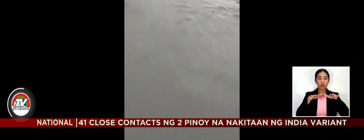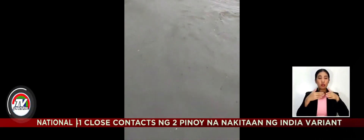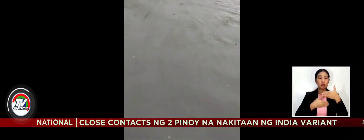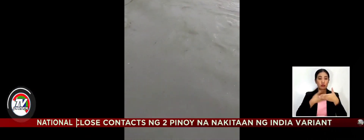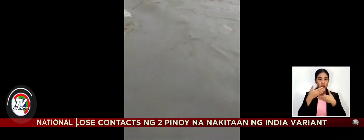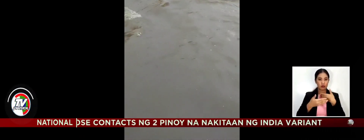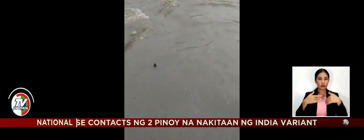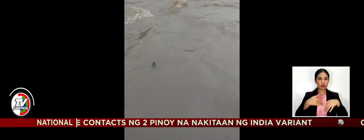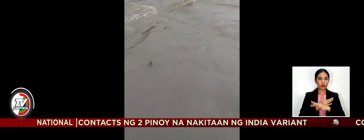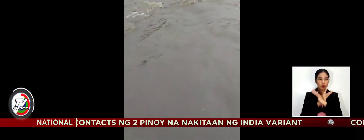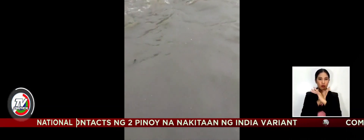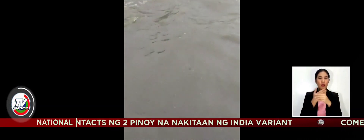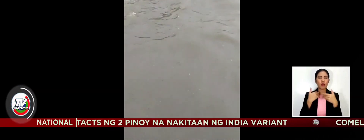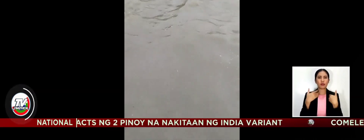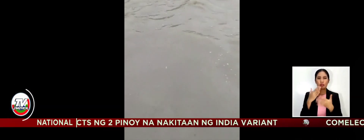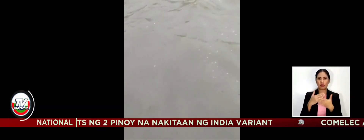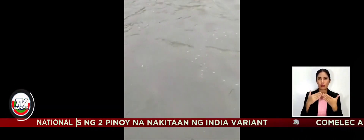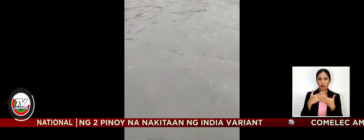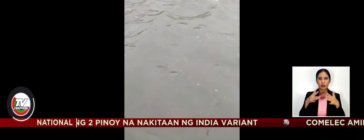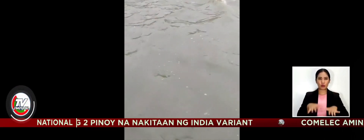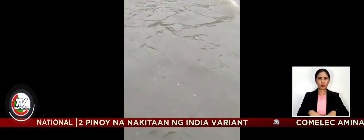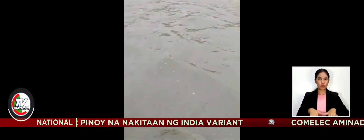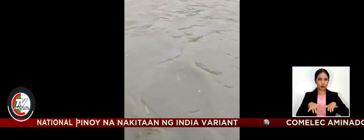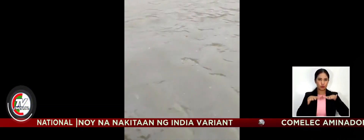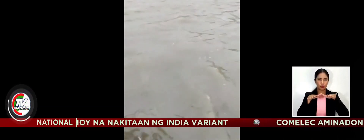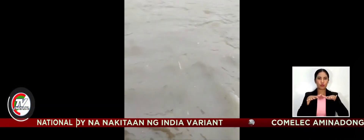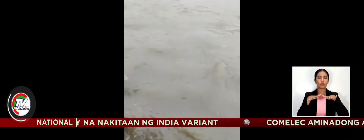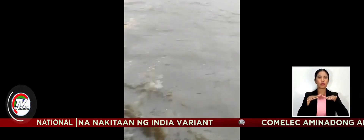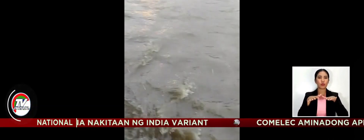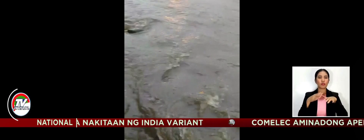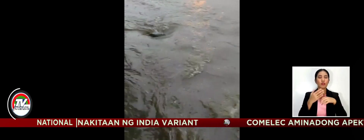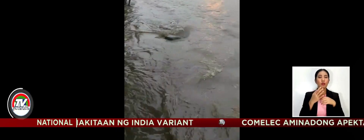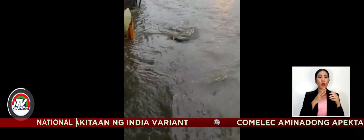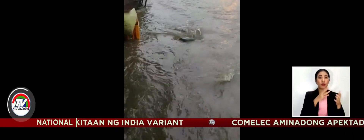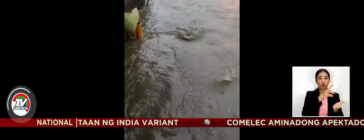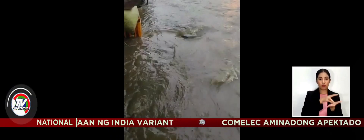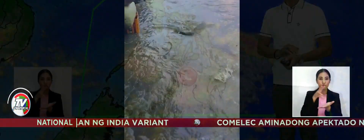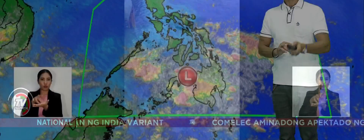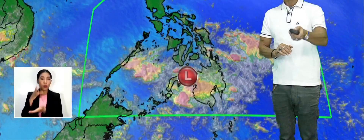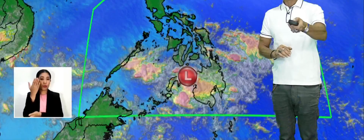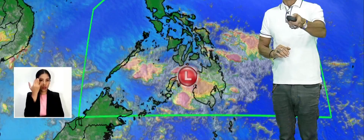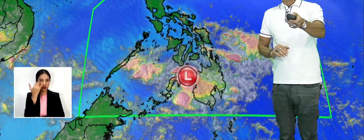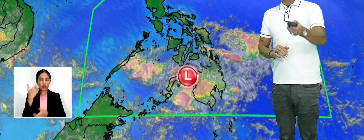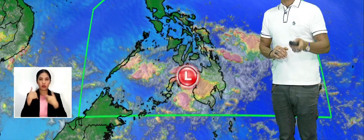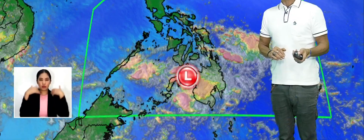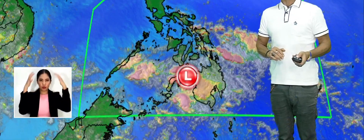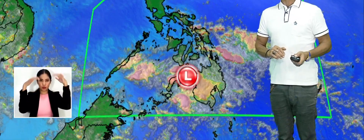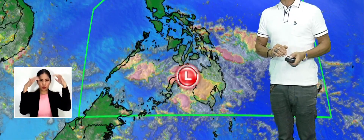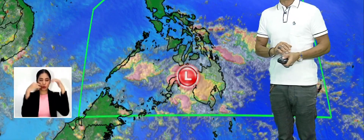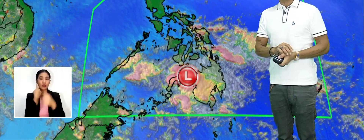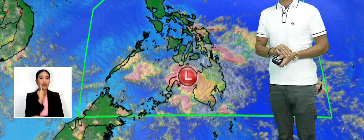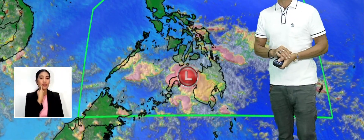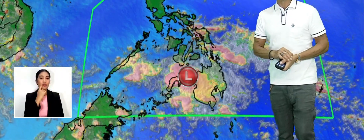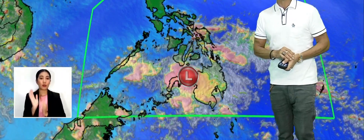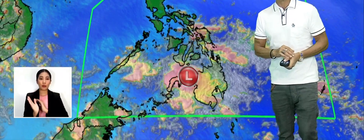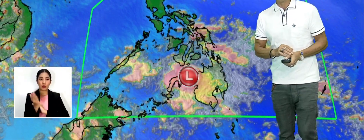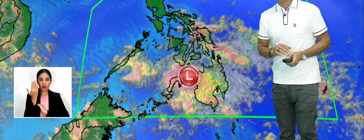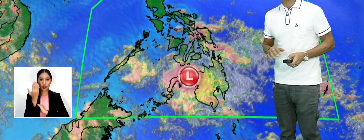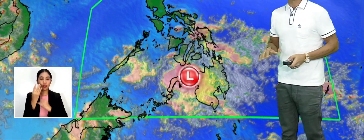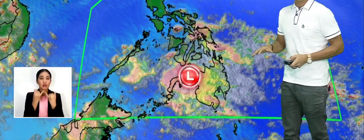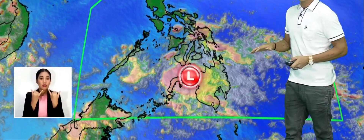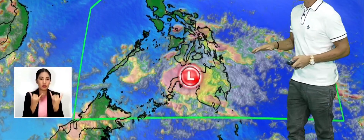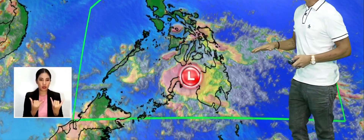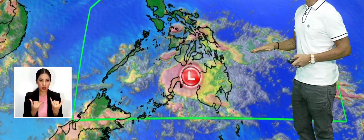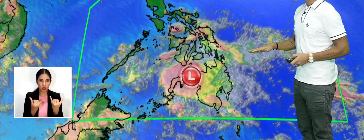ilang bahagi ng Toril District at Tugbok District dahil sa pag-ulan kaninang umaga. Sa ngayon, nasa Sambuanga del Sur